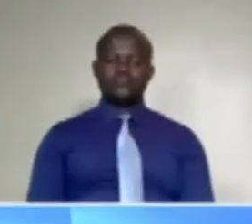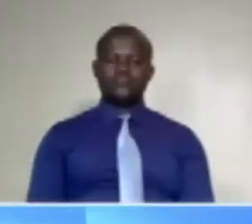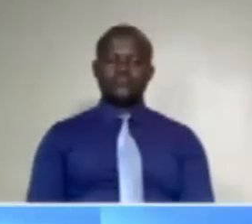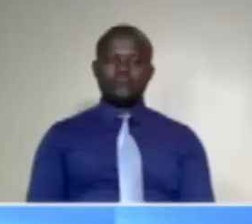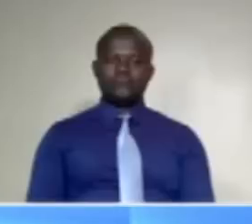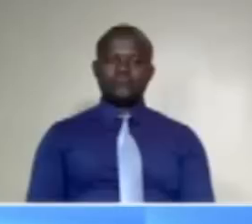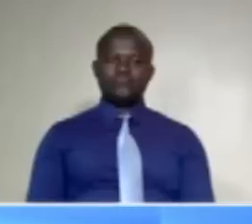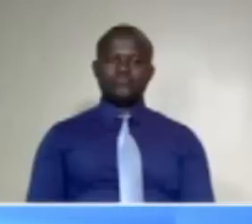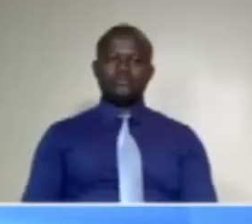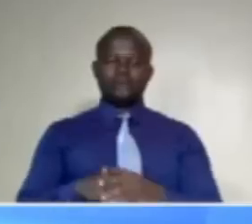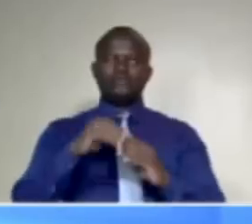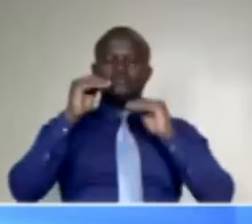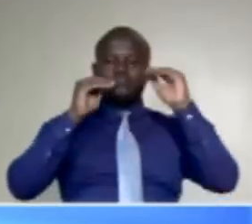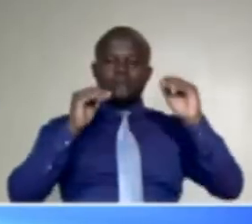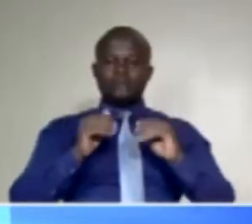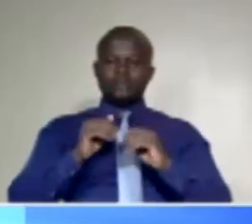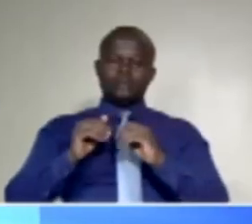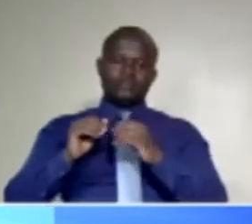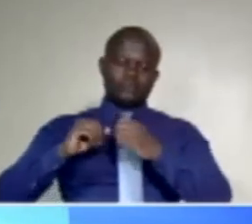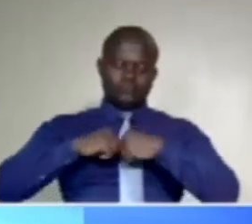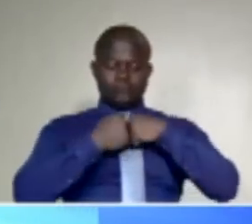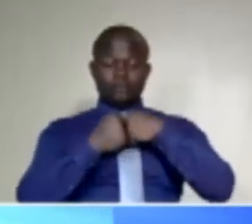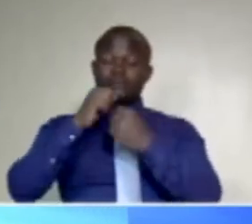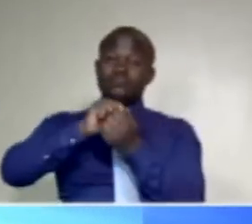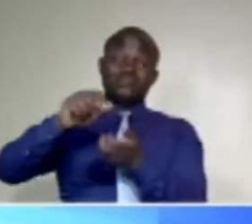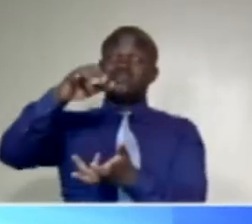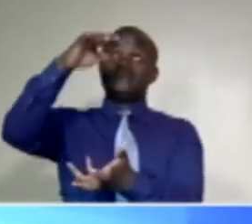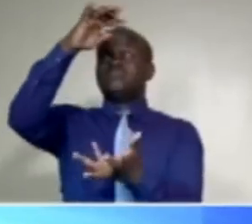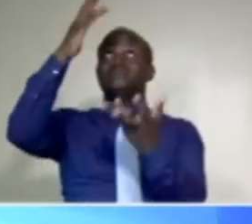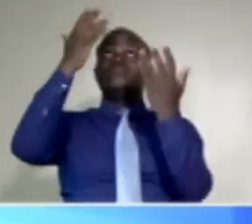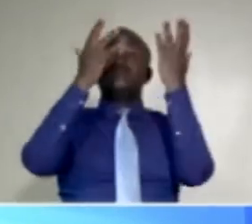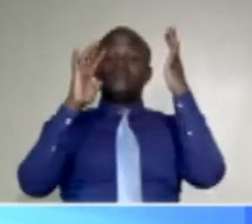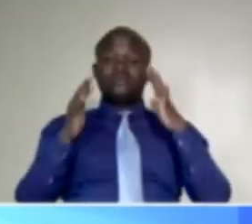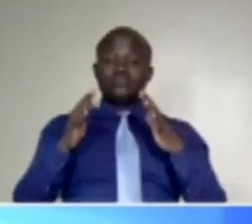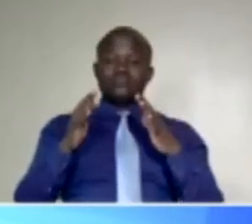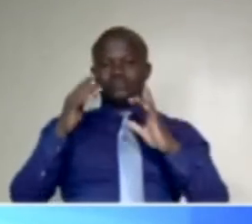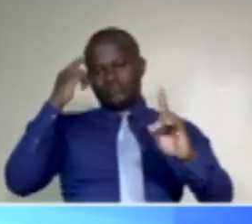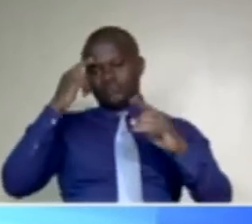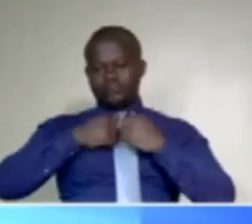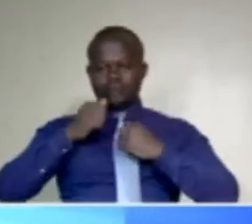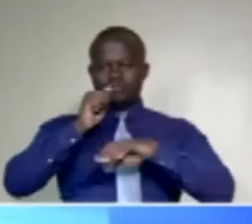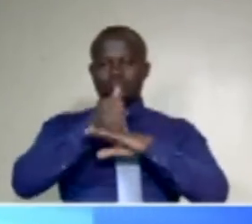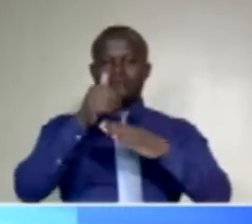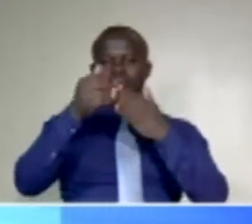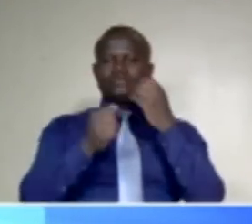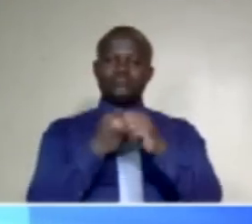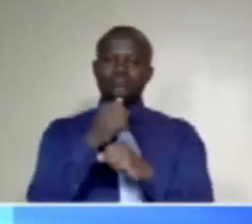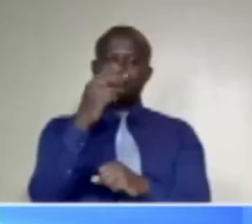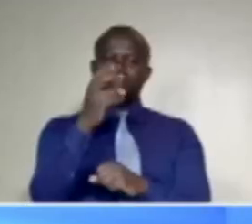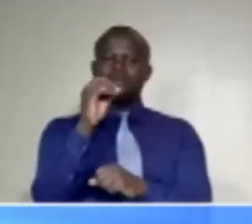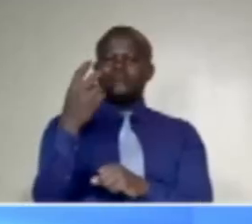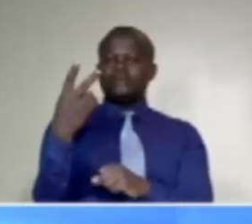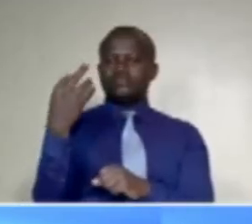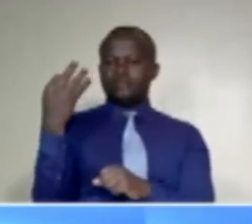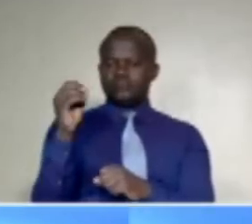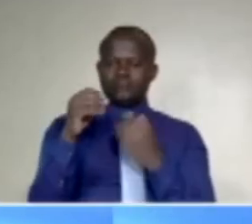Mu rwego rwo guhangana n'ikibazo cy'ibyuka bihumanya ikirere nk'intego u Rwanda rwihaye kugera mu mwaka wa 2030 ikigo